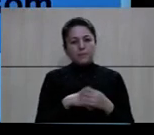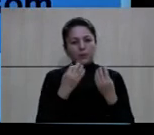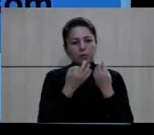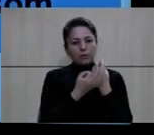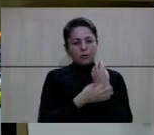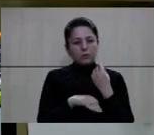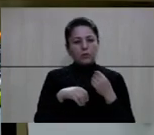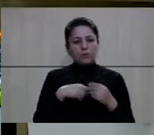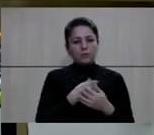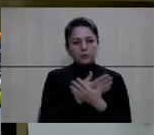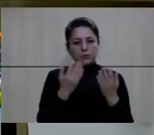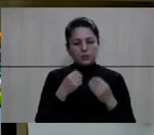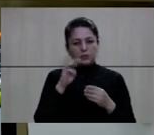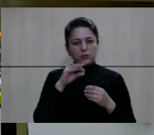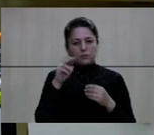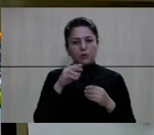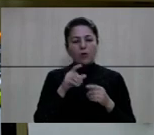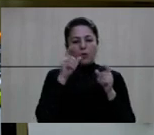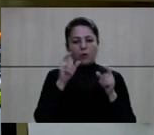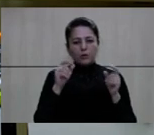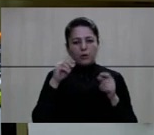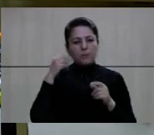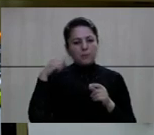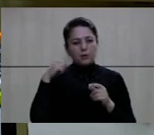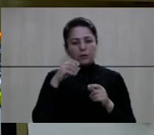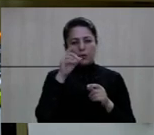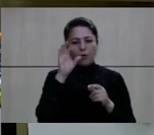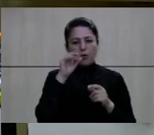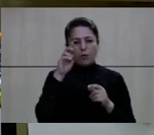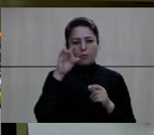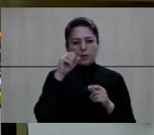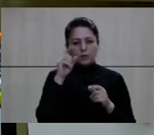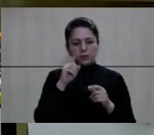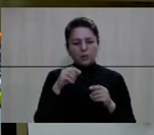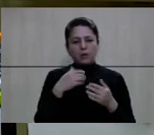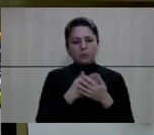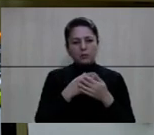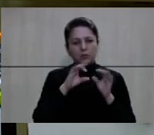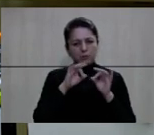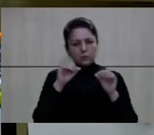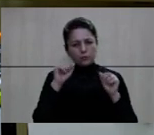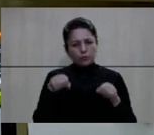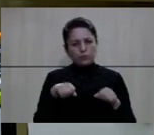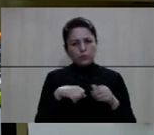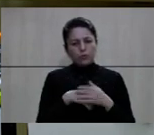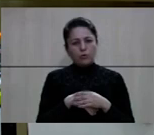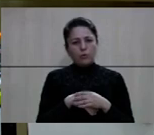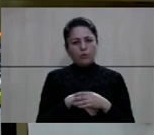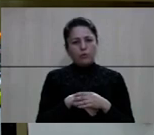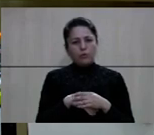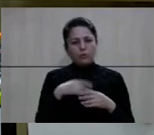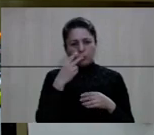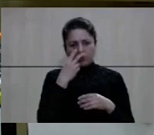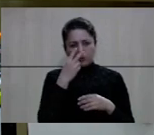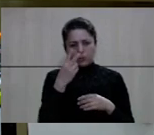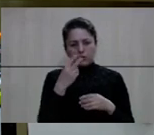Oxirgi bizda tipimiz odam badiiy obraz. Bu yerda biz namuna keltirishimiz mumkin, ya'ni